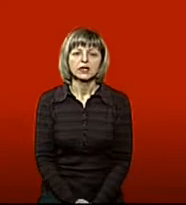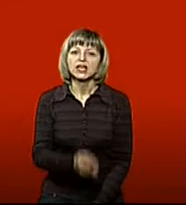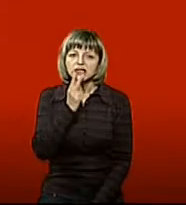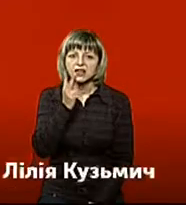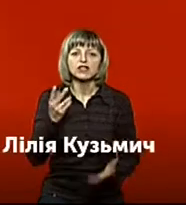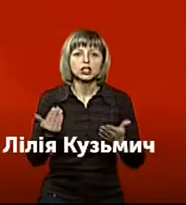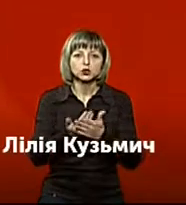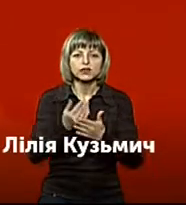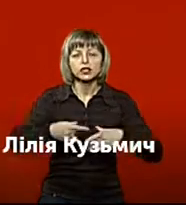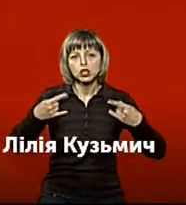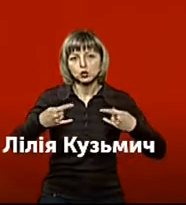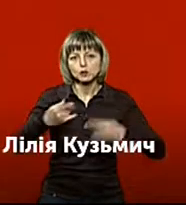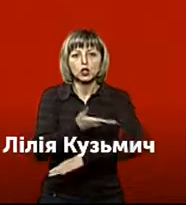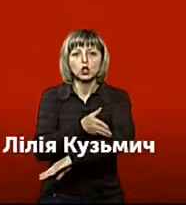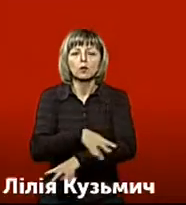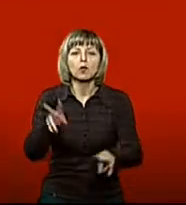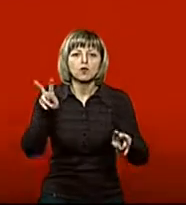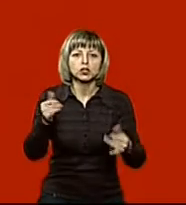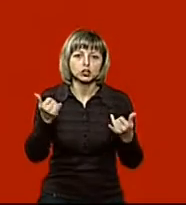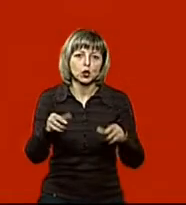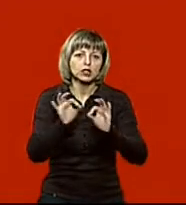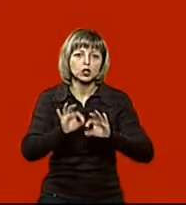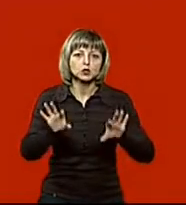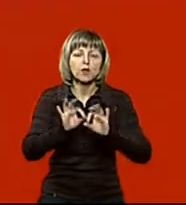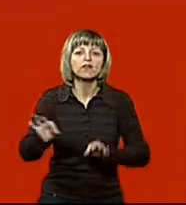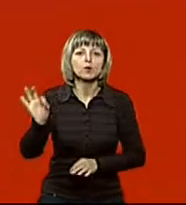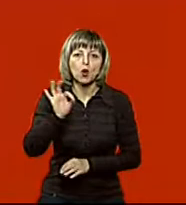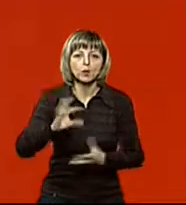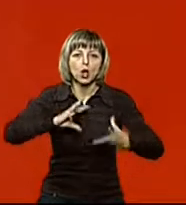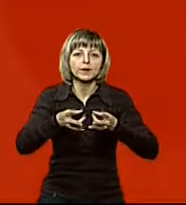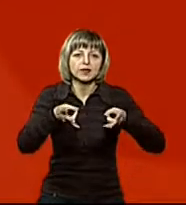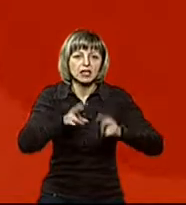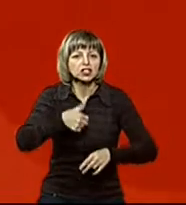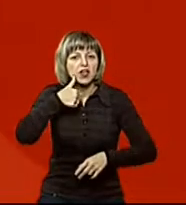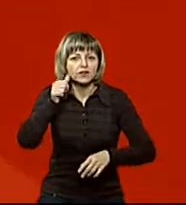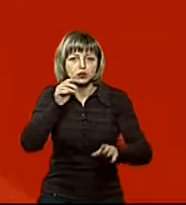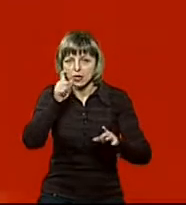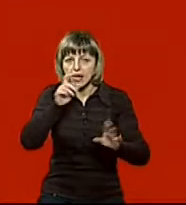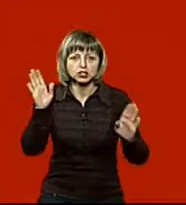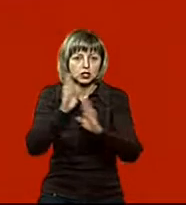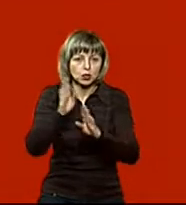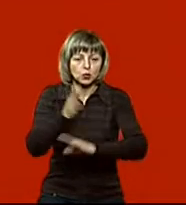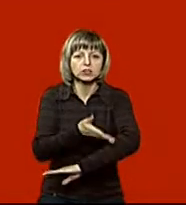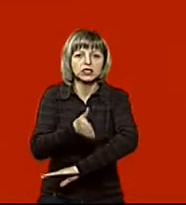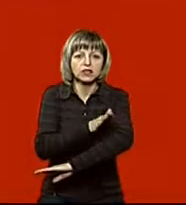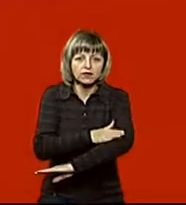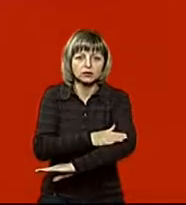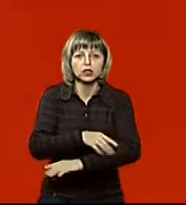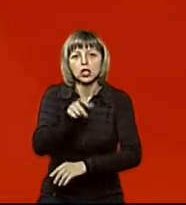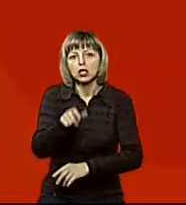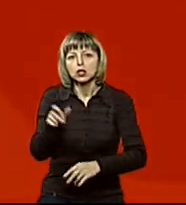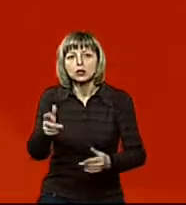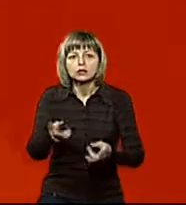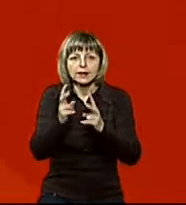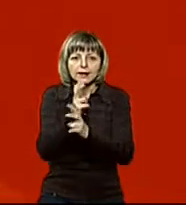Ви дивитесь новини на Суспільному Волині. Сьогодні у випуску розповімо про наслідки вчорашньої негоди на Волині, людські рештки, які